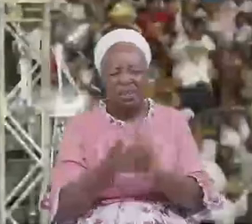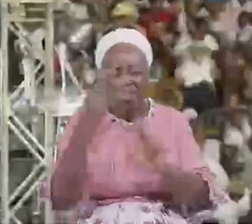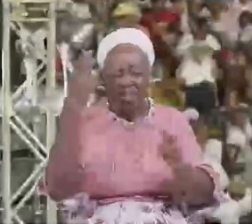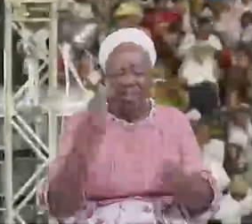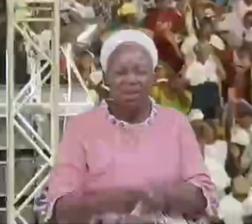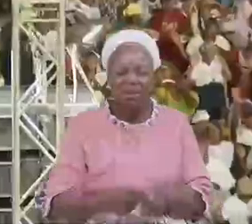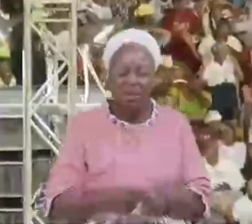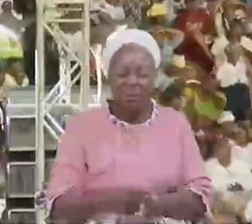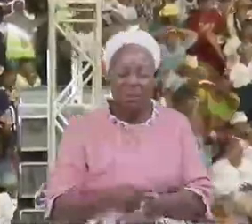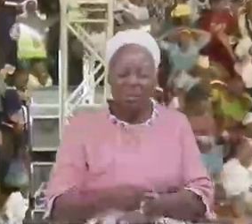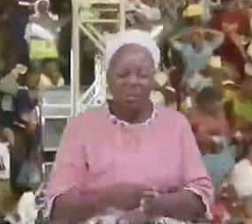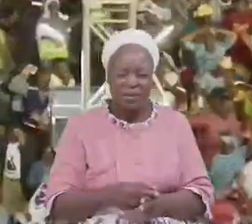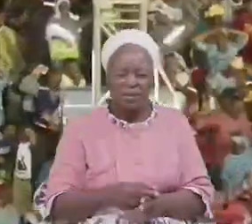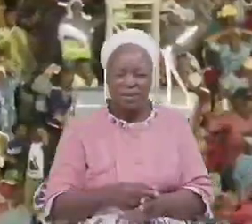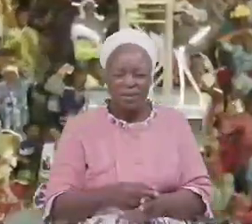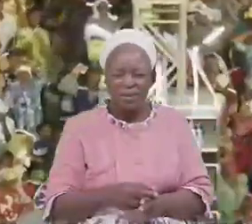de Jésus.